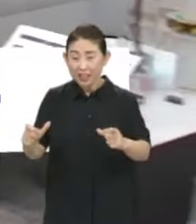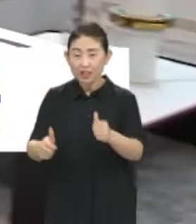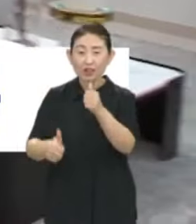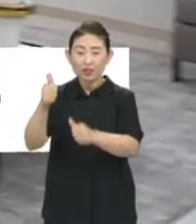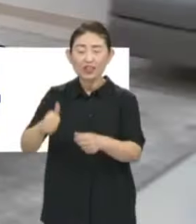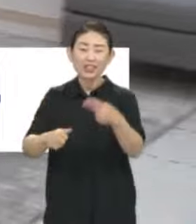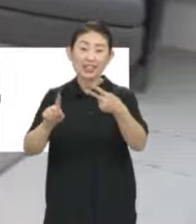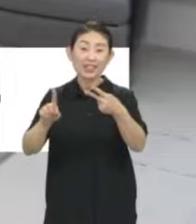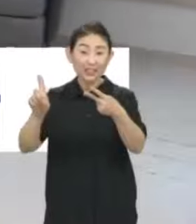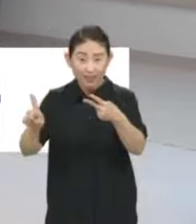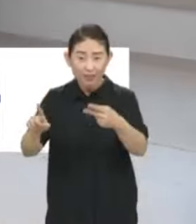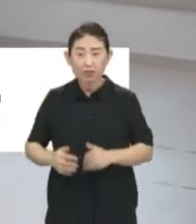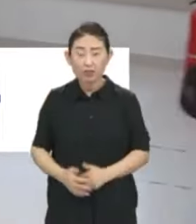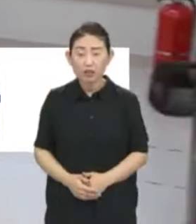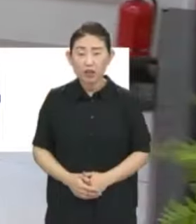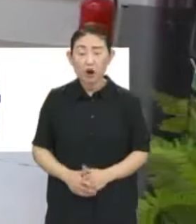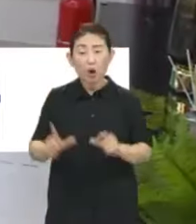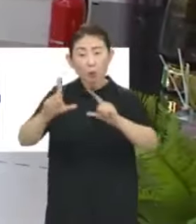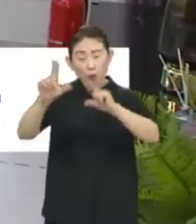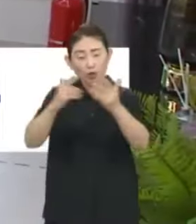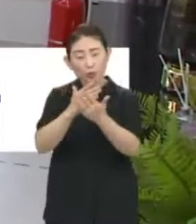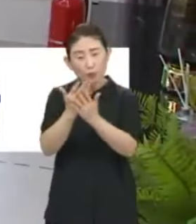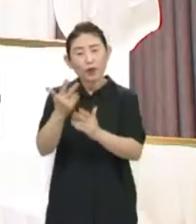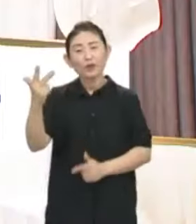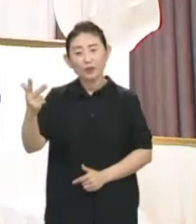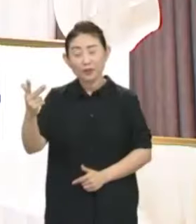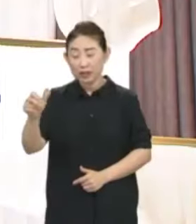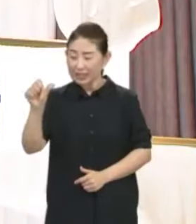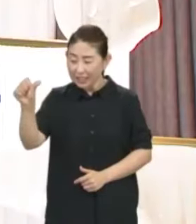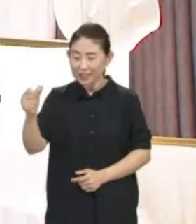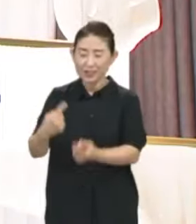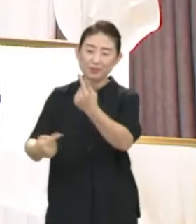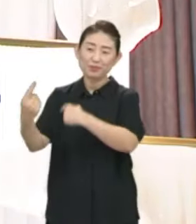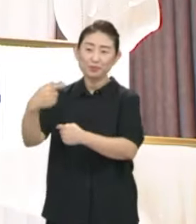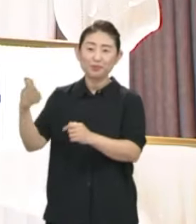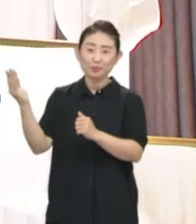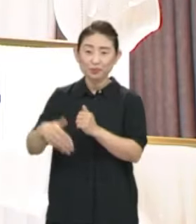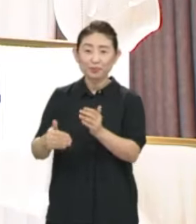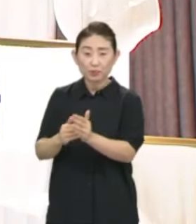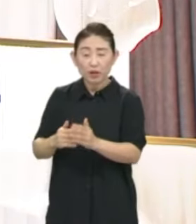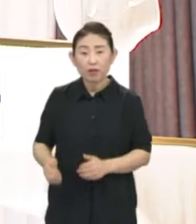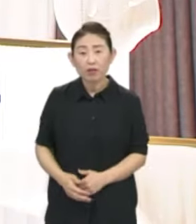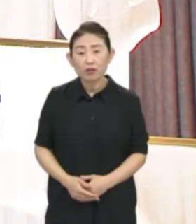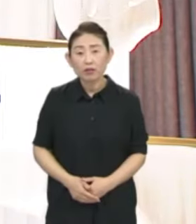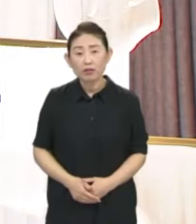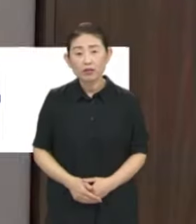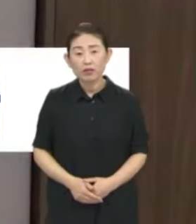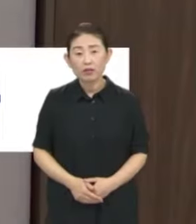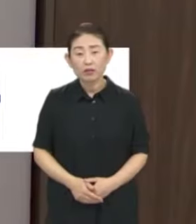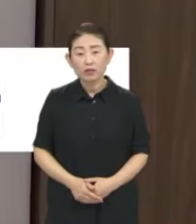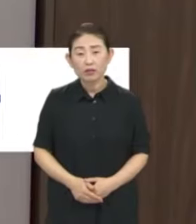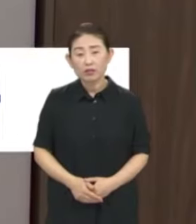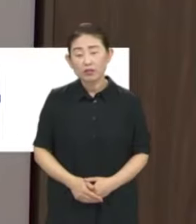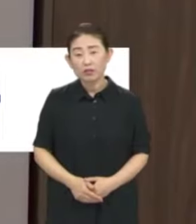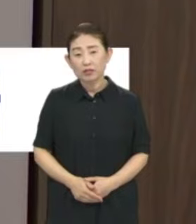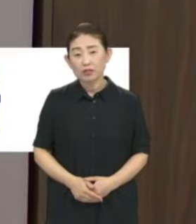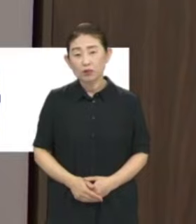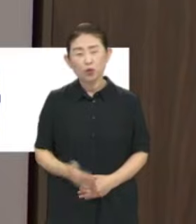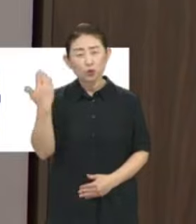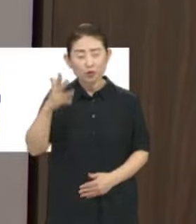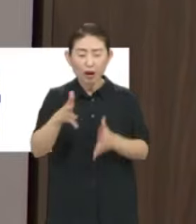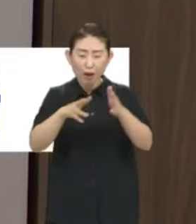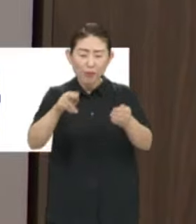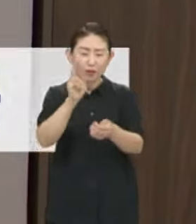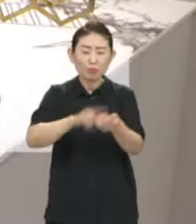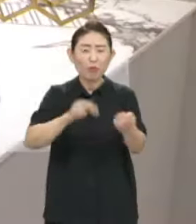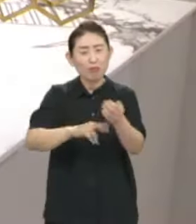기록한 2단지는 일곱개 주택형 가운데 다섯 개 주택형이 마감됐습니다 대전 부동산시장 침체 속에도